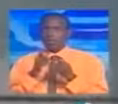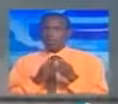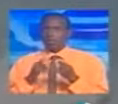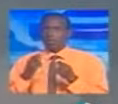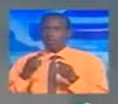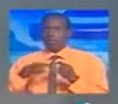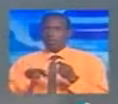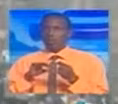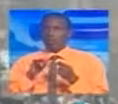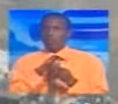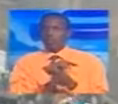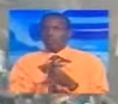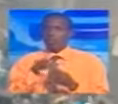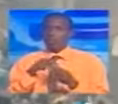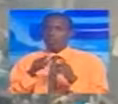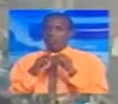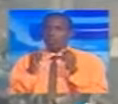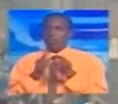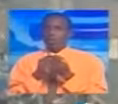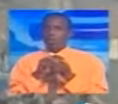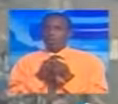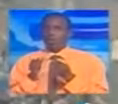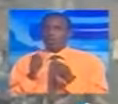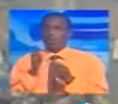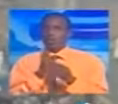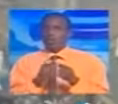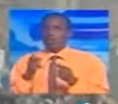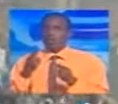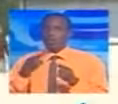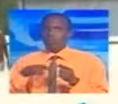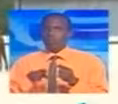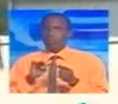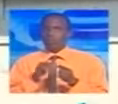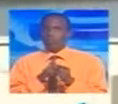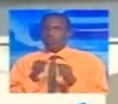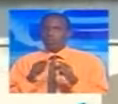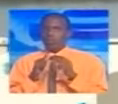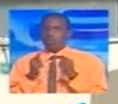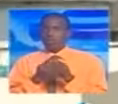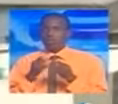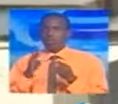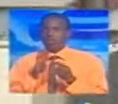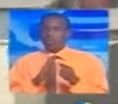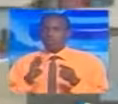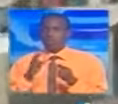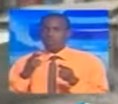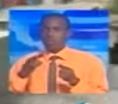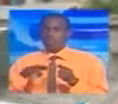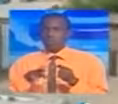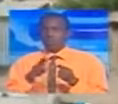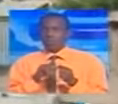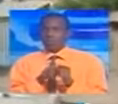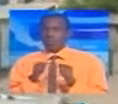être lourd. Vous allez donc suivre ces images donc nous témoignent. Le premier incendie